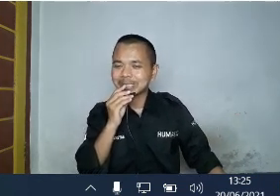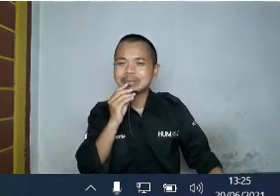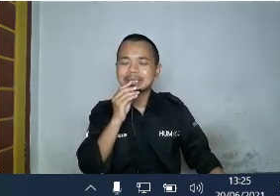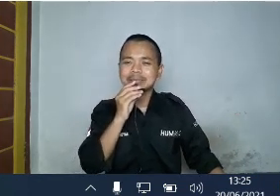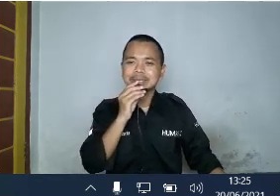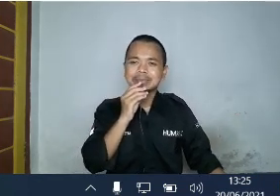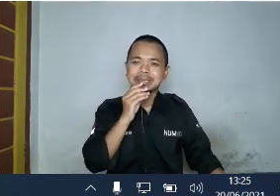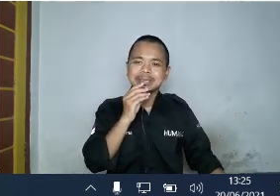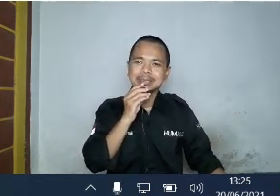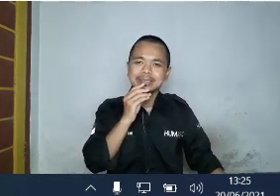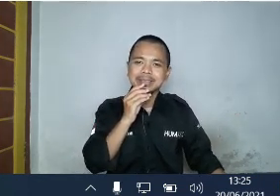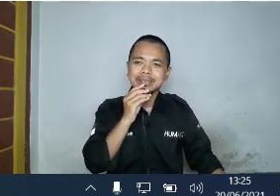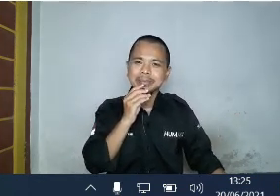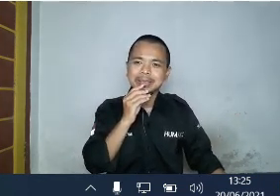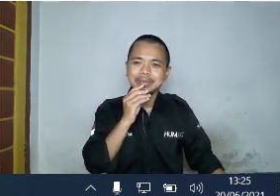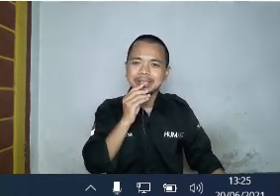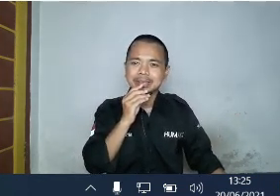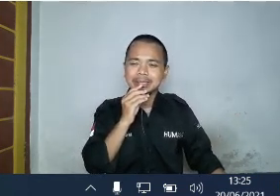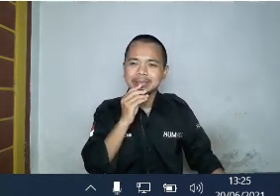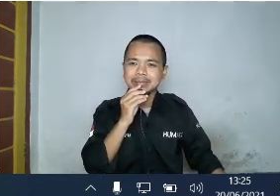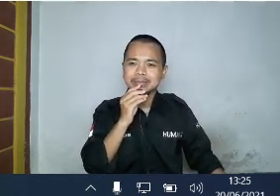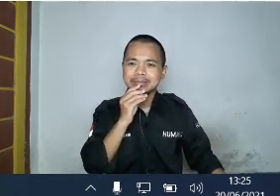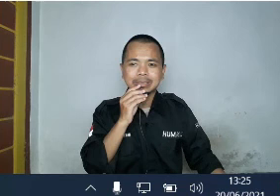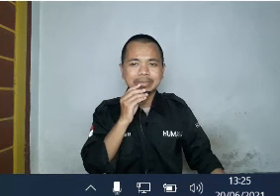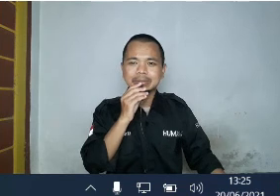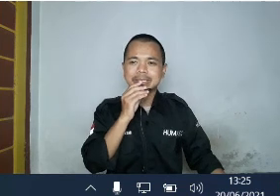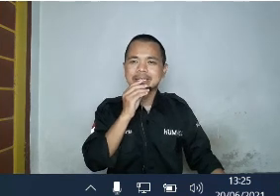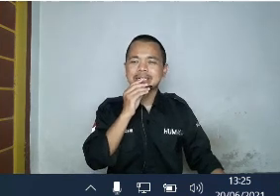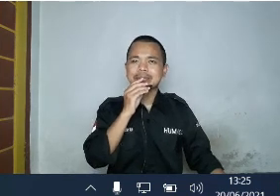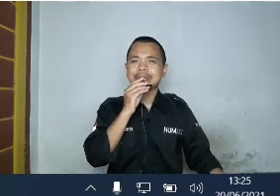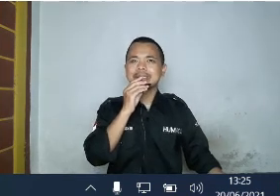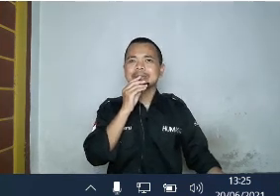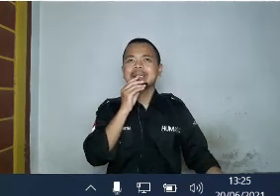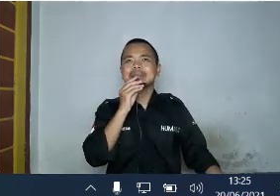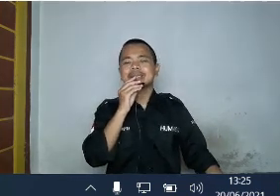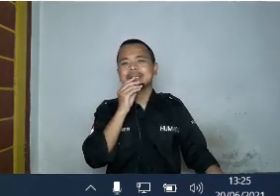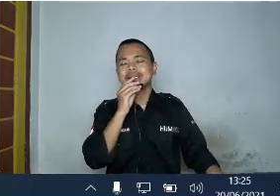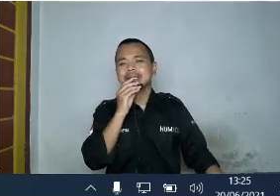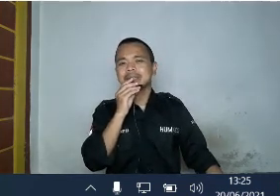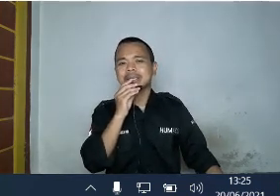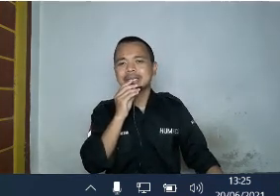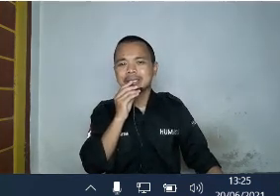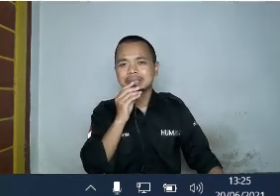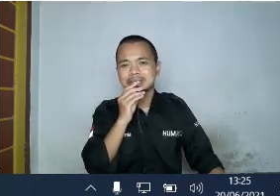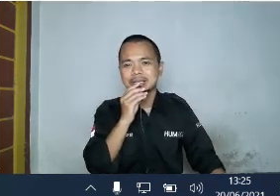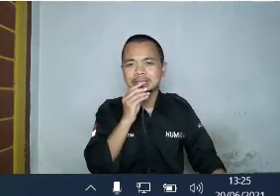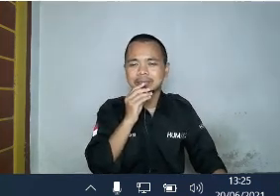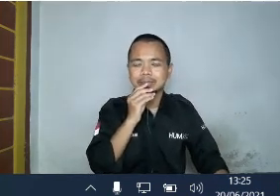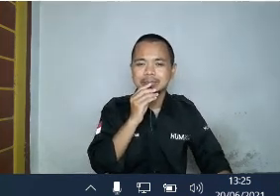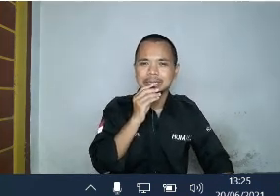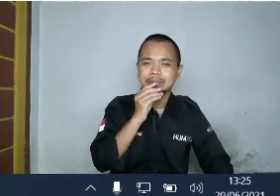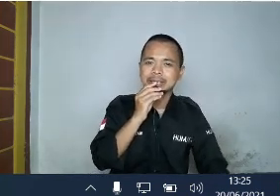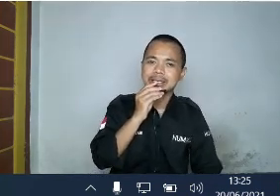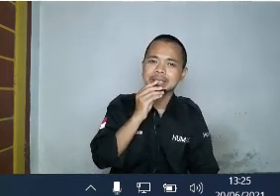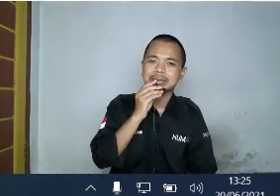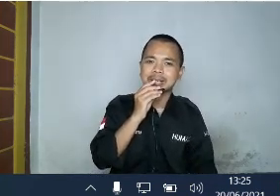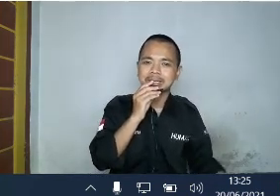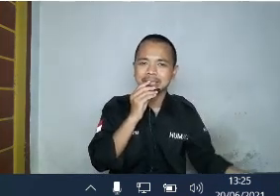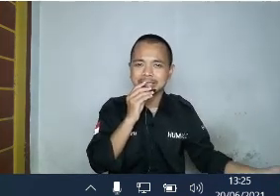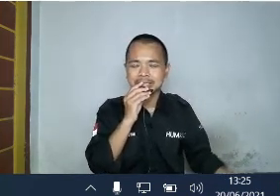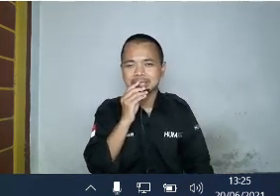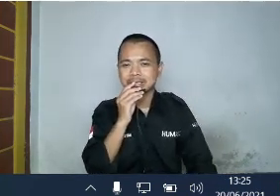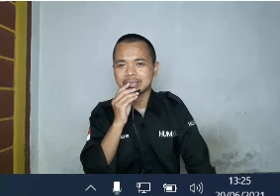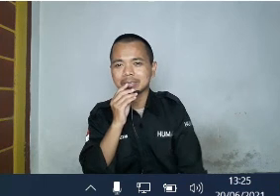1325 teman-teman ya Jadi ya tapi ya emang nggak peduli siang fddi malam ya Jadi enggak ada bedanya siang dan malam Enggak ada bedanya